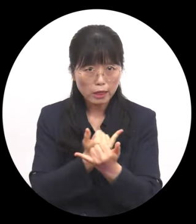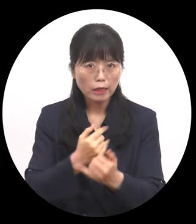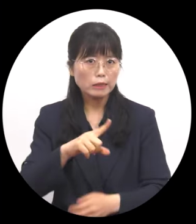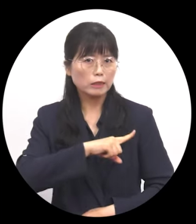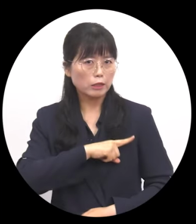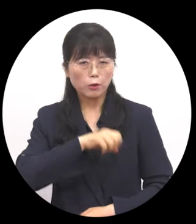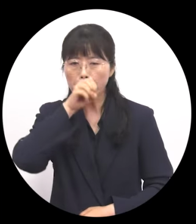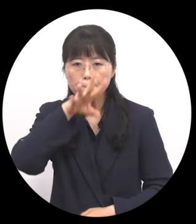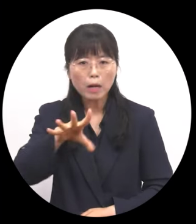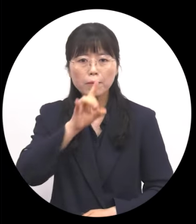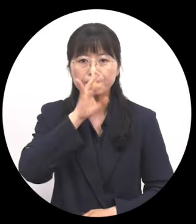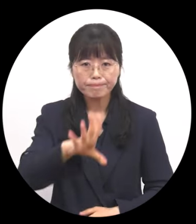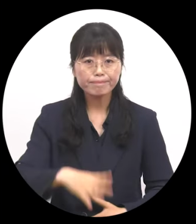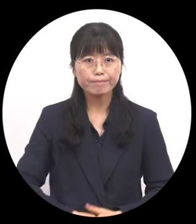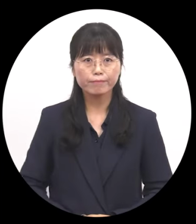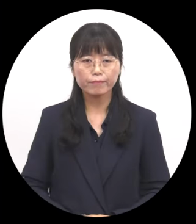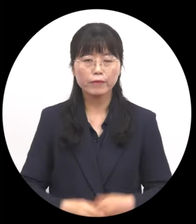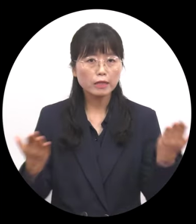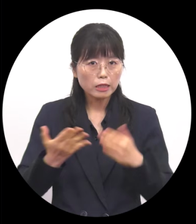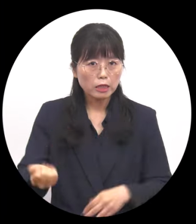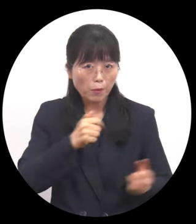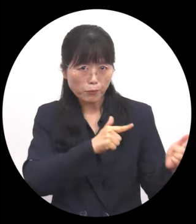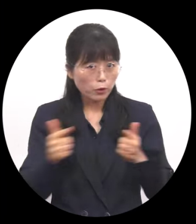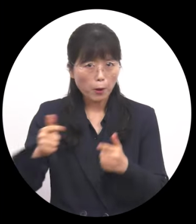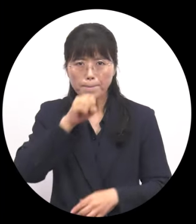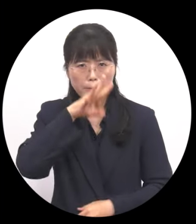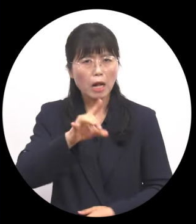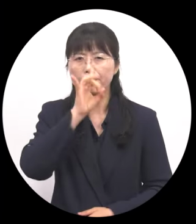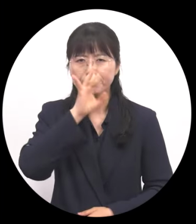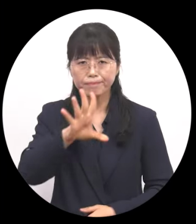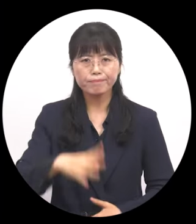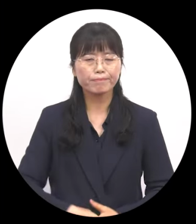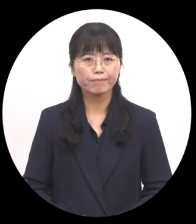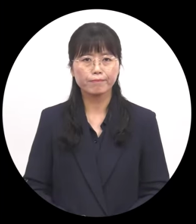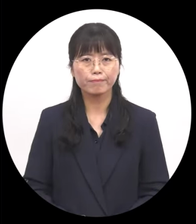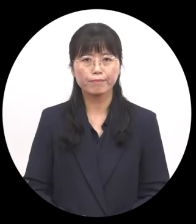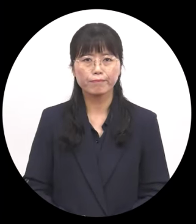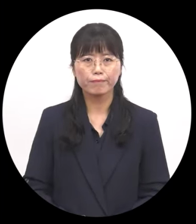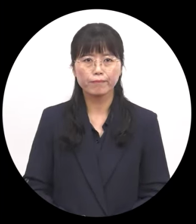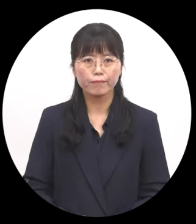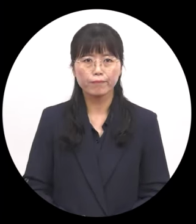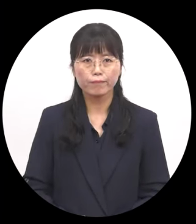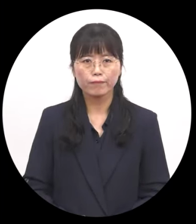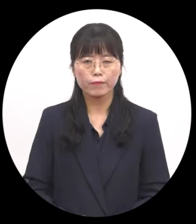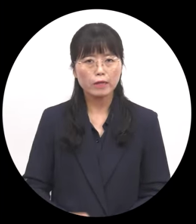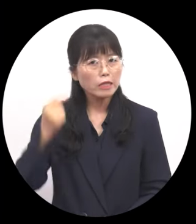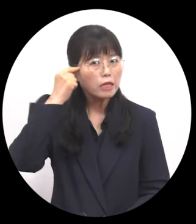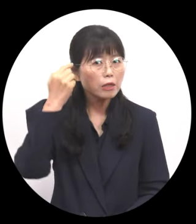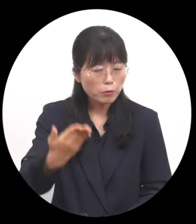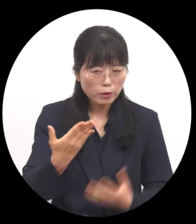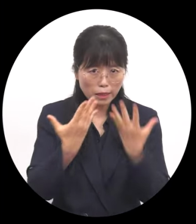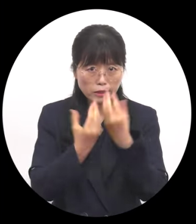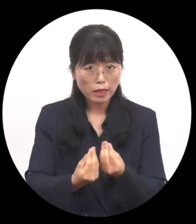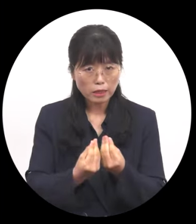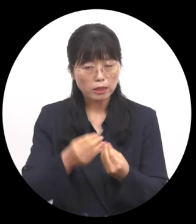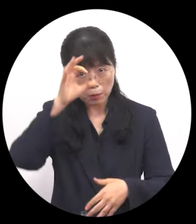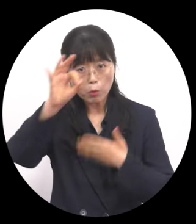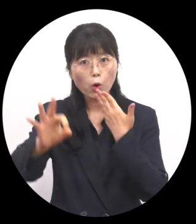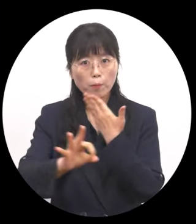실명도 언급하시면 안 되고 직업 등도 언급하시면 안 됩니다. 네, 질문의 예시를